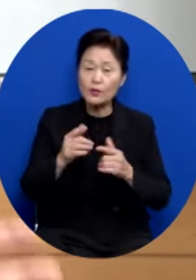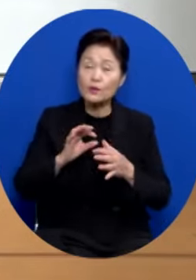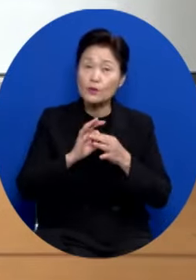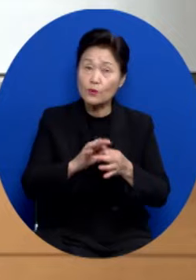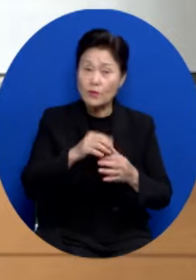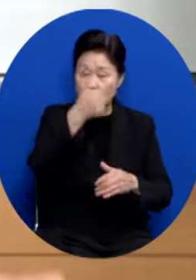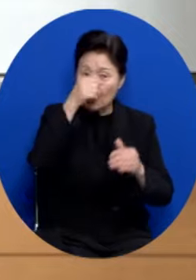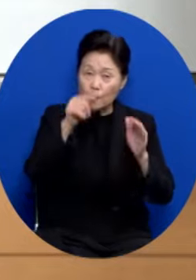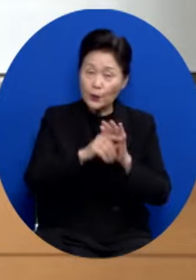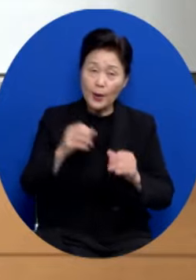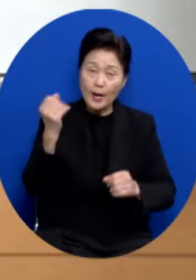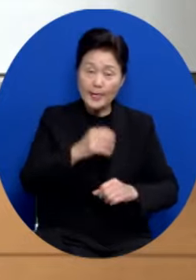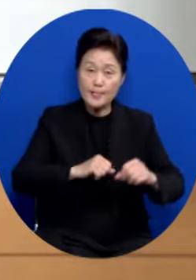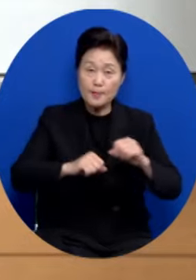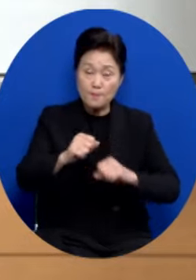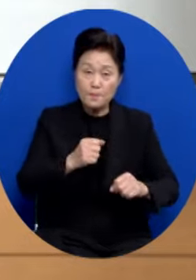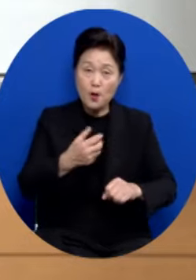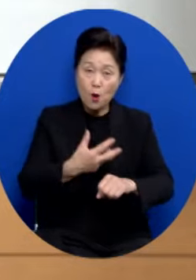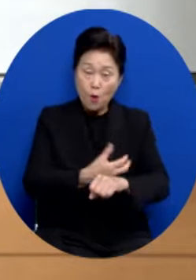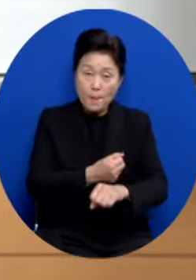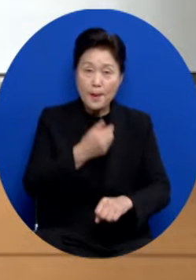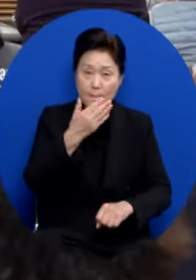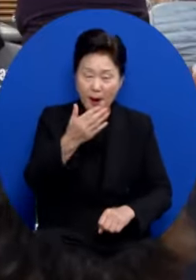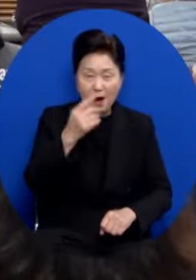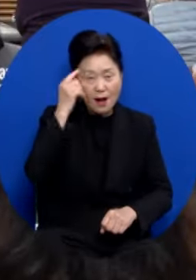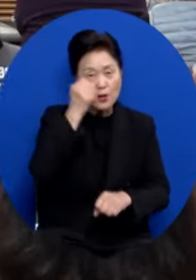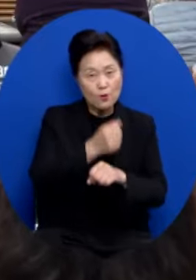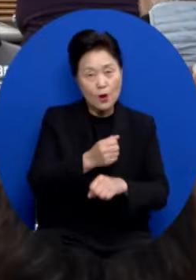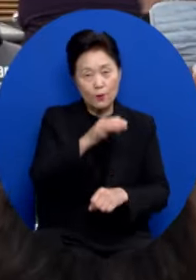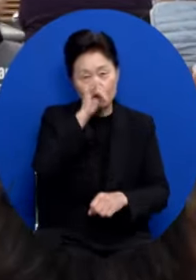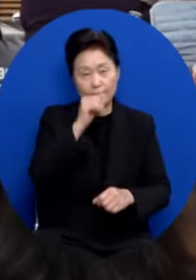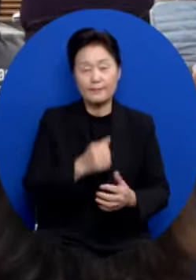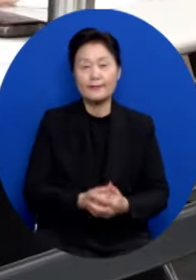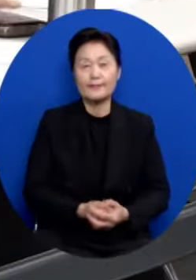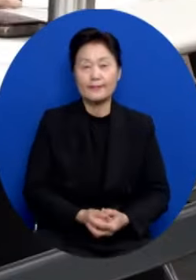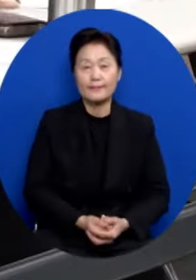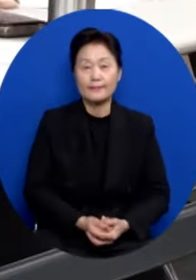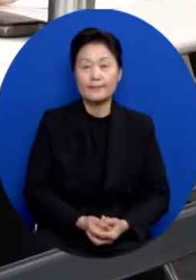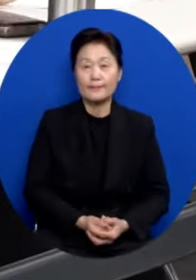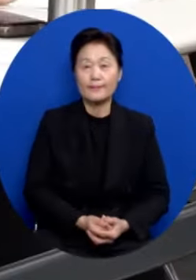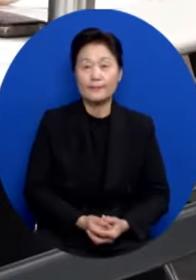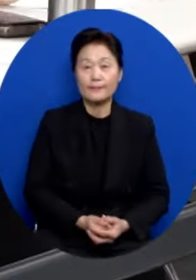이 기독교가 다시 활성화될 수 있도록 연구하고 있습니다. CTS 뉴스 최대진입니다.